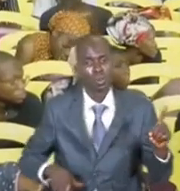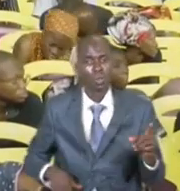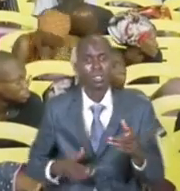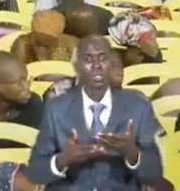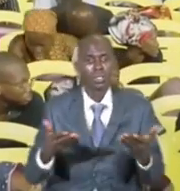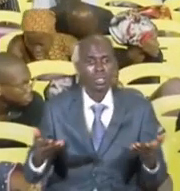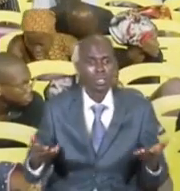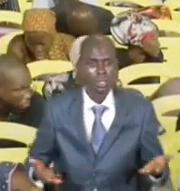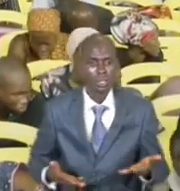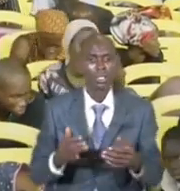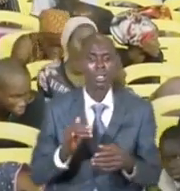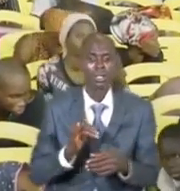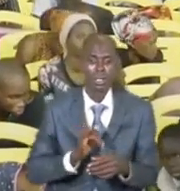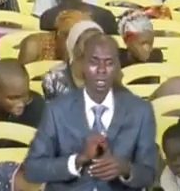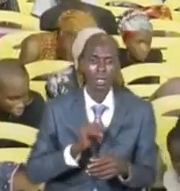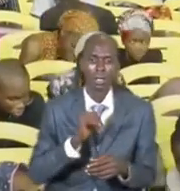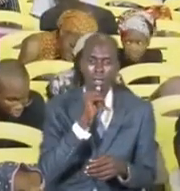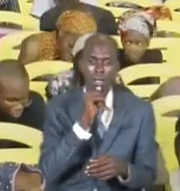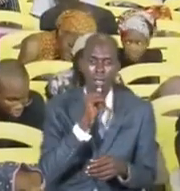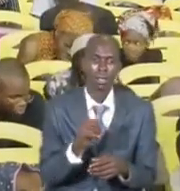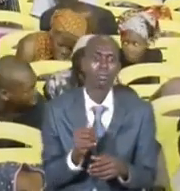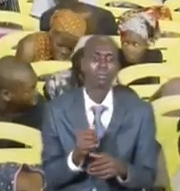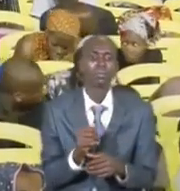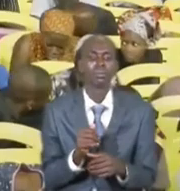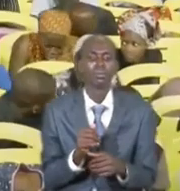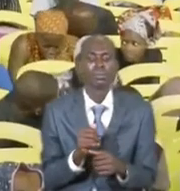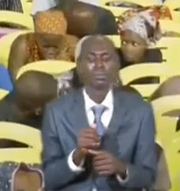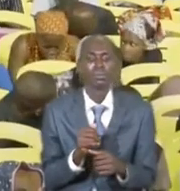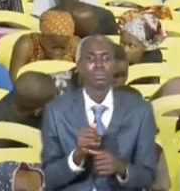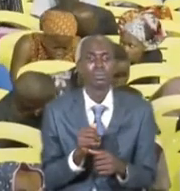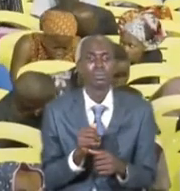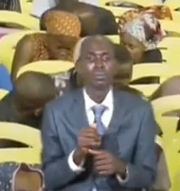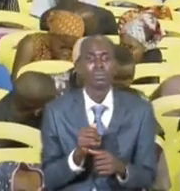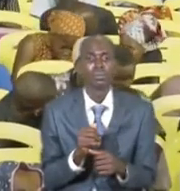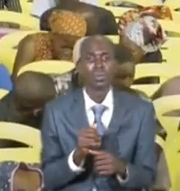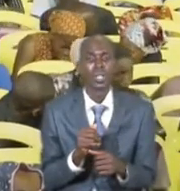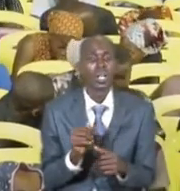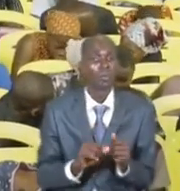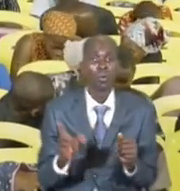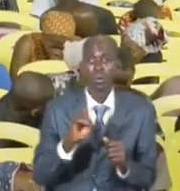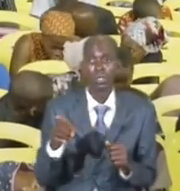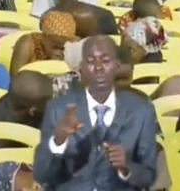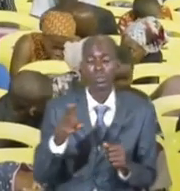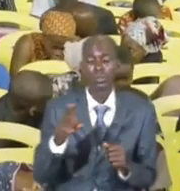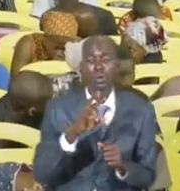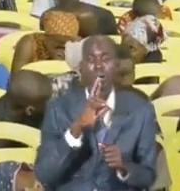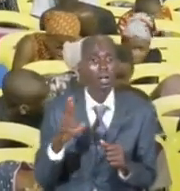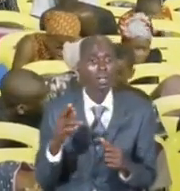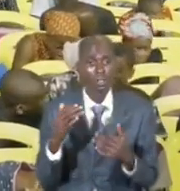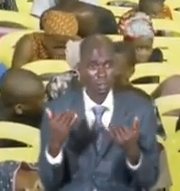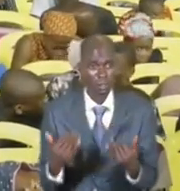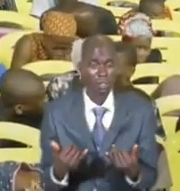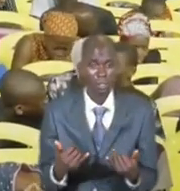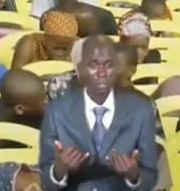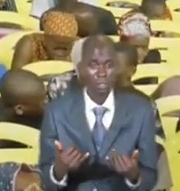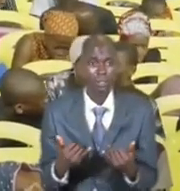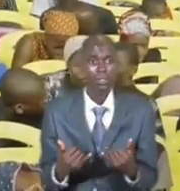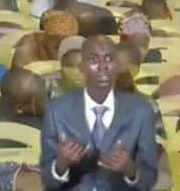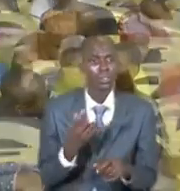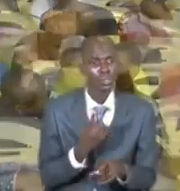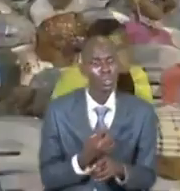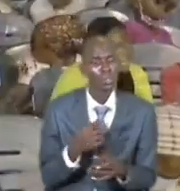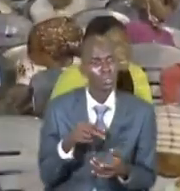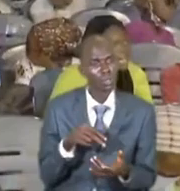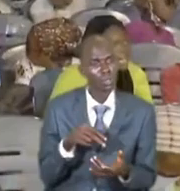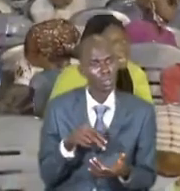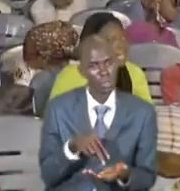nwaanyị gọzie gị. N'ebe na-ama egwuregwu a, ebe ọ bụla ị nọ, guzo n'ụkwụ gị. Ebe ka ị nọ, ebe ka ị nọ, ka na-eche echiche